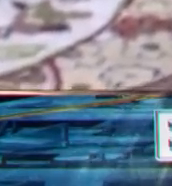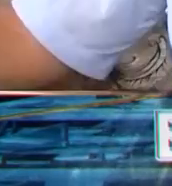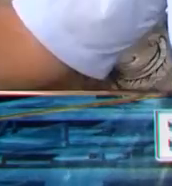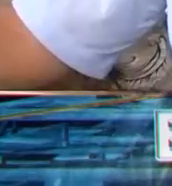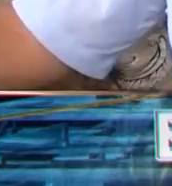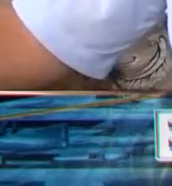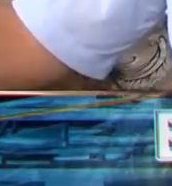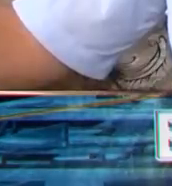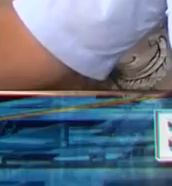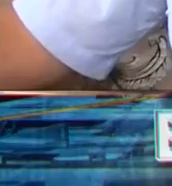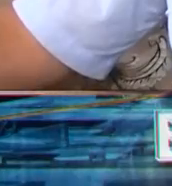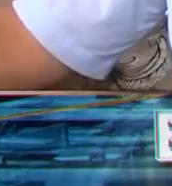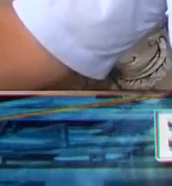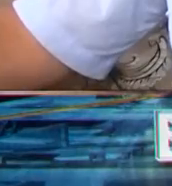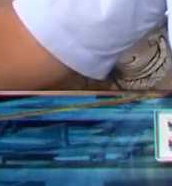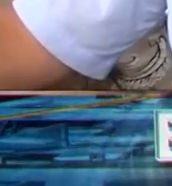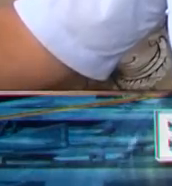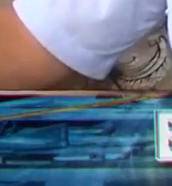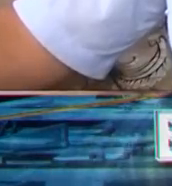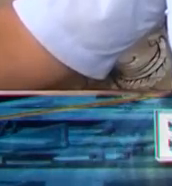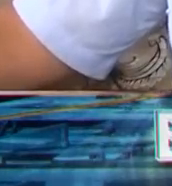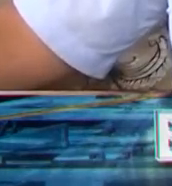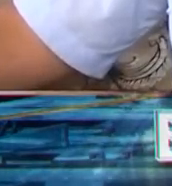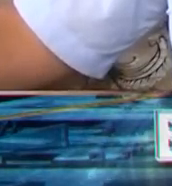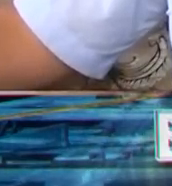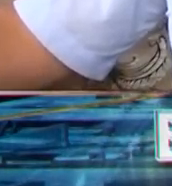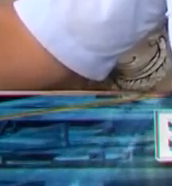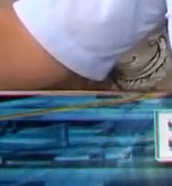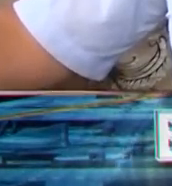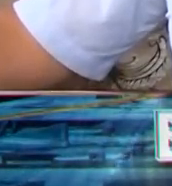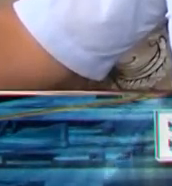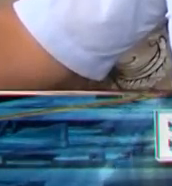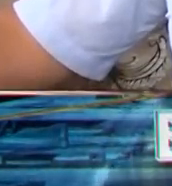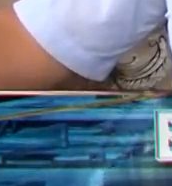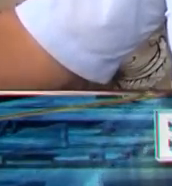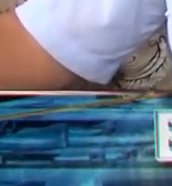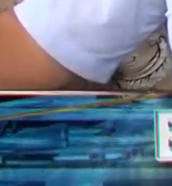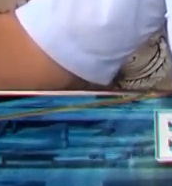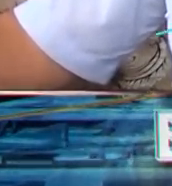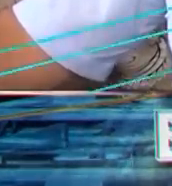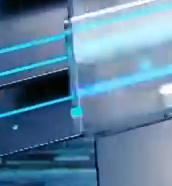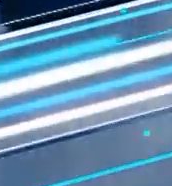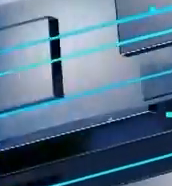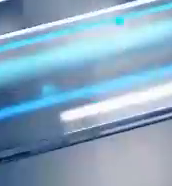болған. Үйленесің ғой дейді. Үйленемін дедім. Егер үйленбесең, үйіңде жұмыстан шығар едім деп қазандаған.